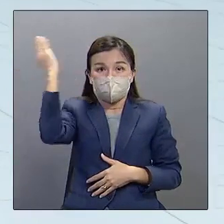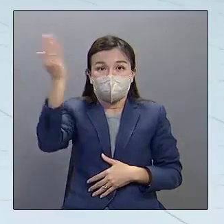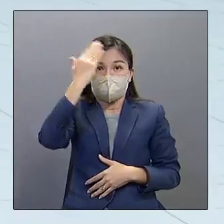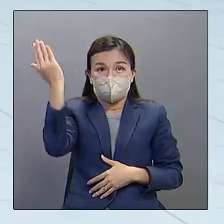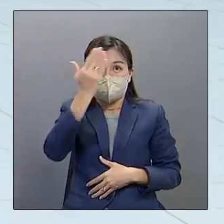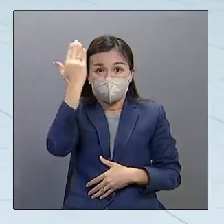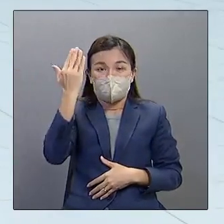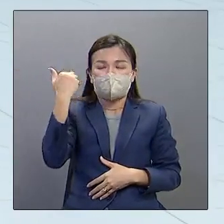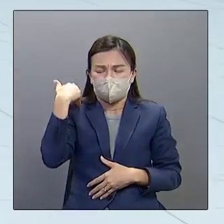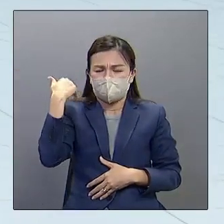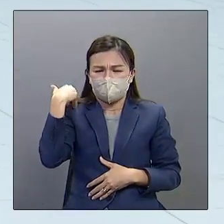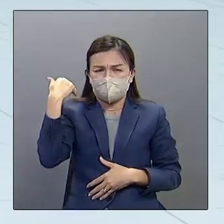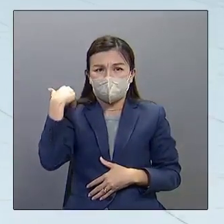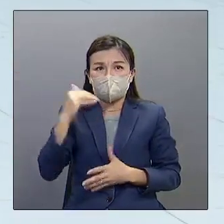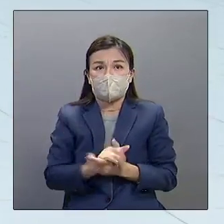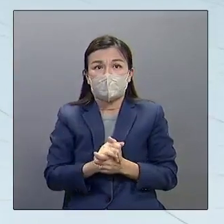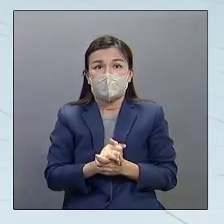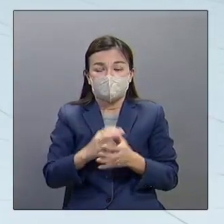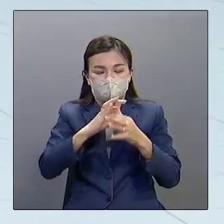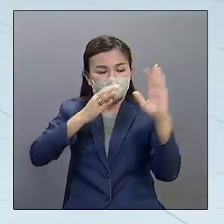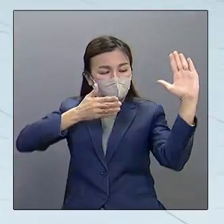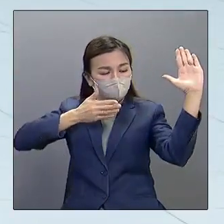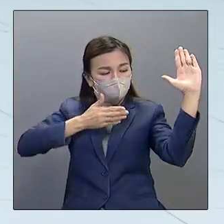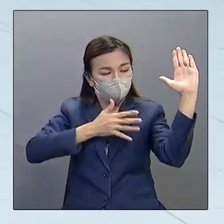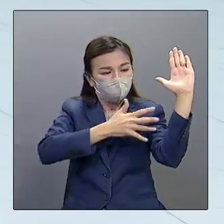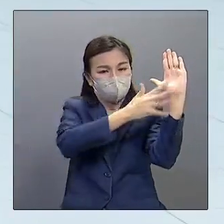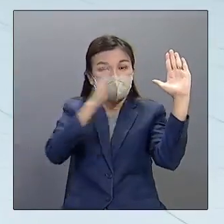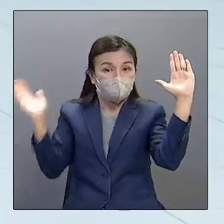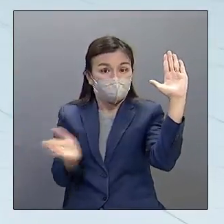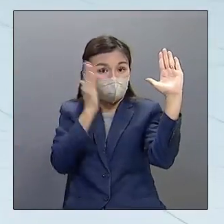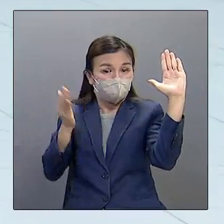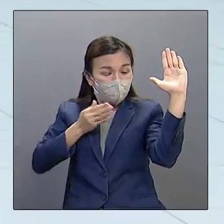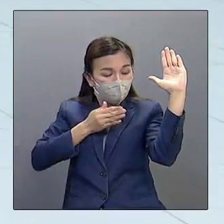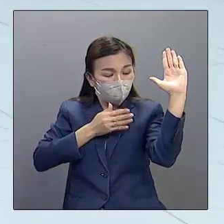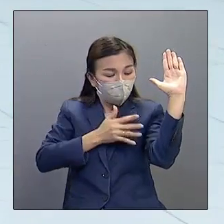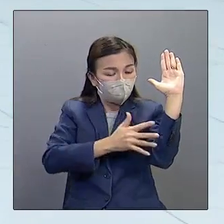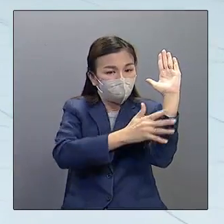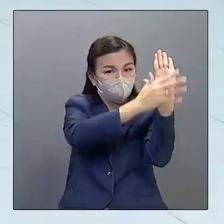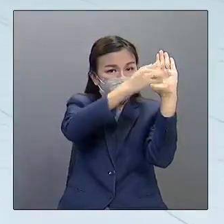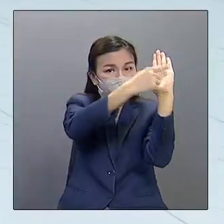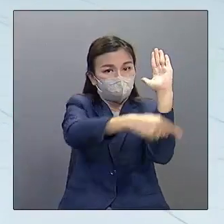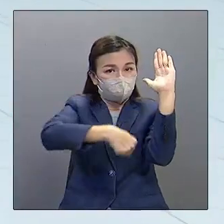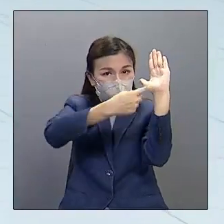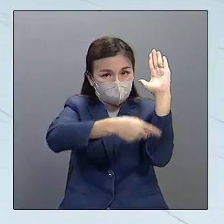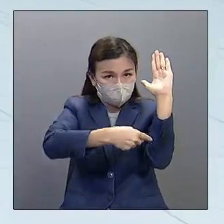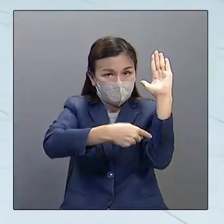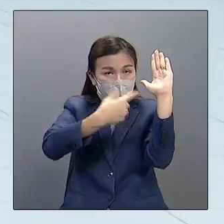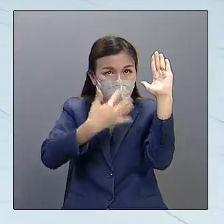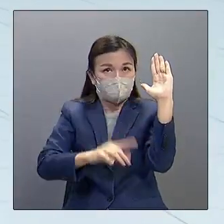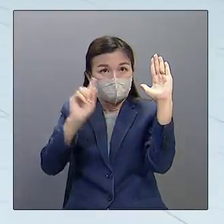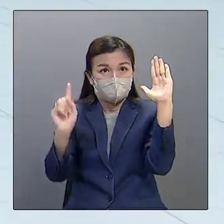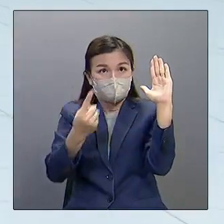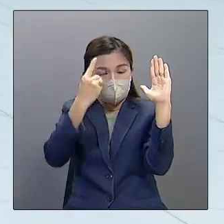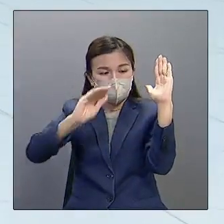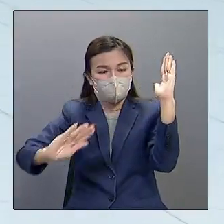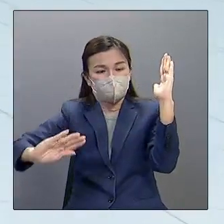ทางนะคะด้านแรกก็คือกระแสลมมรสุมตอนตกเฉียงใต้ที่พัดเข้ามาปกคลุมทะเลอันดามันภาคใต้และอ่าวไทยค่ะส่วนอีกด้านนึงก็คือกระแสลมต